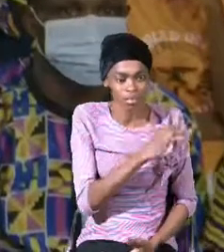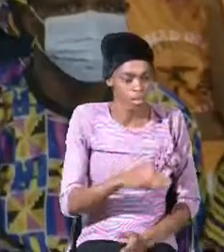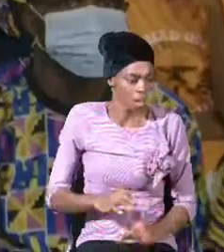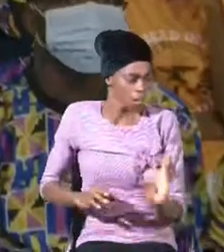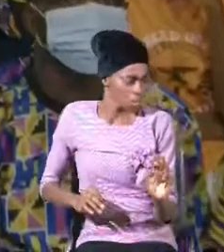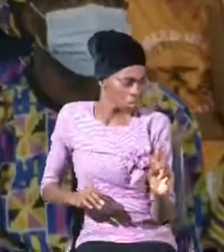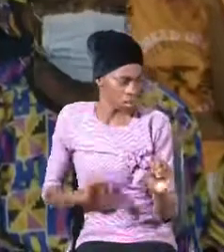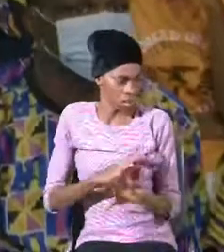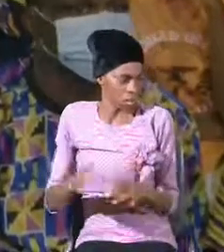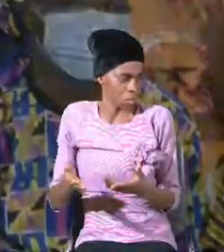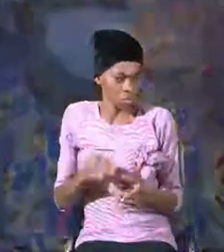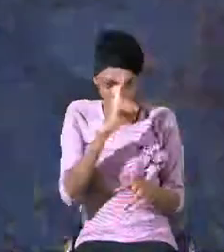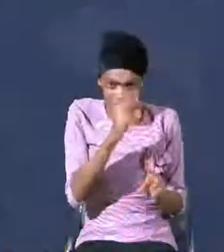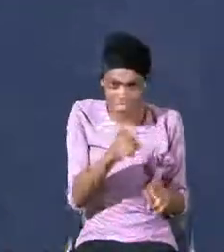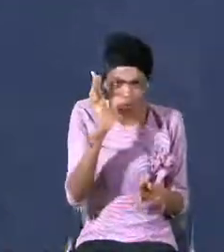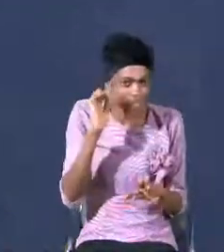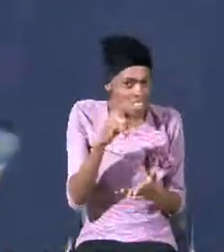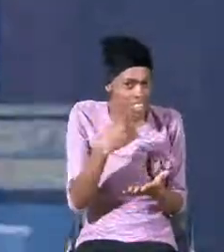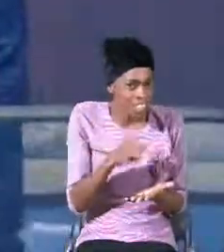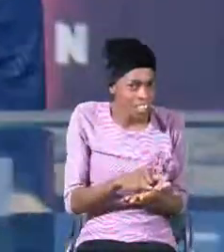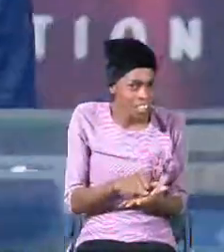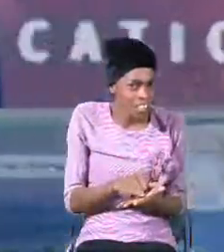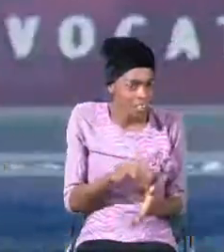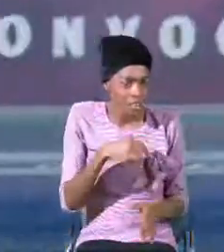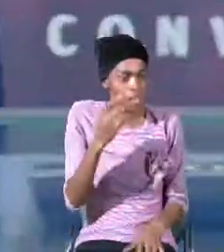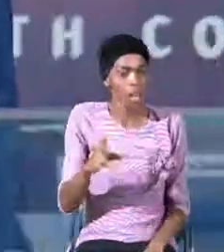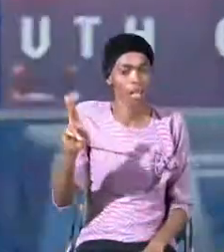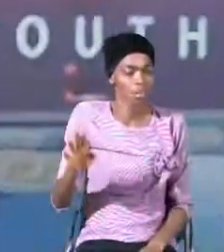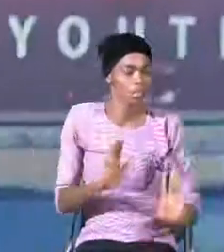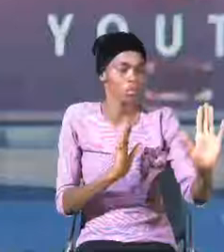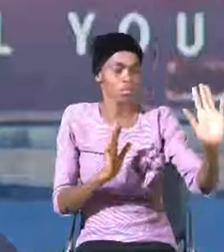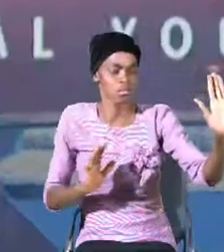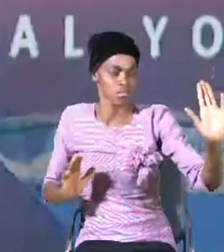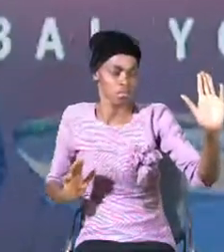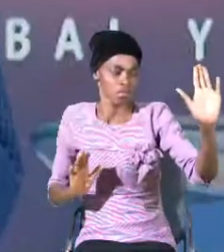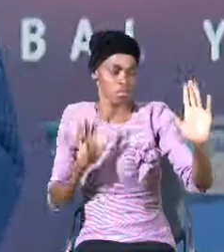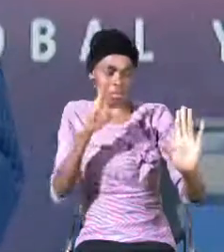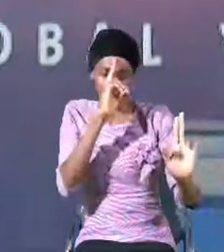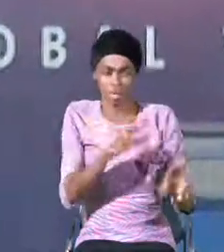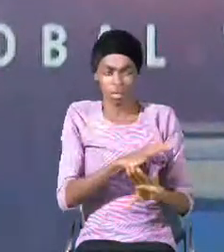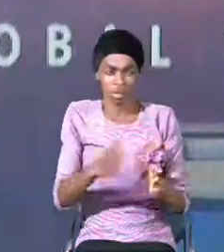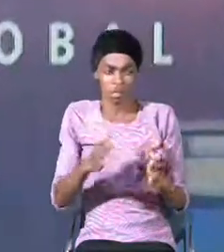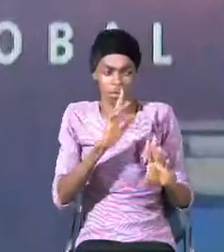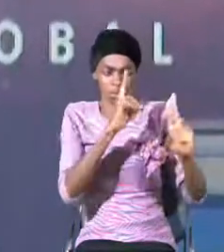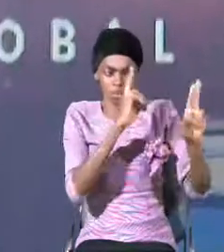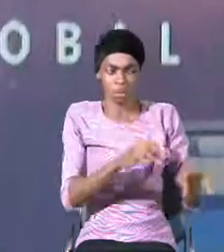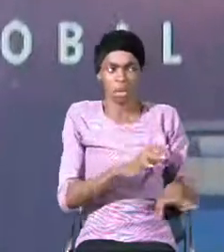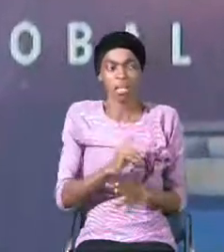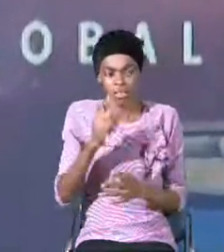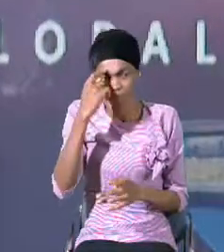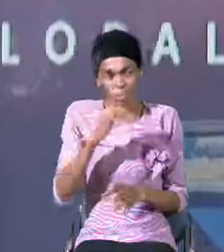Est-ce que tu vas refuser que tu ne veux pas? Seigneur, garde ton honneur, je ne veux pas. Je ne pense pas que tu le